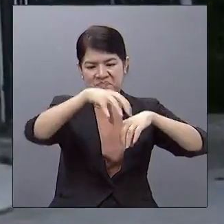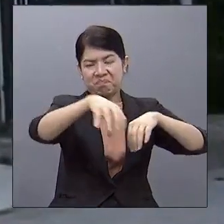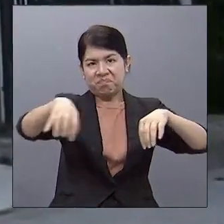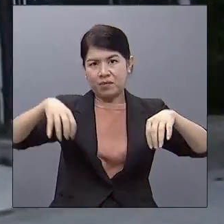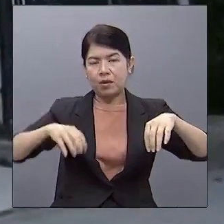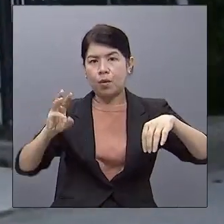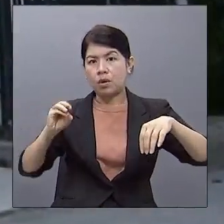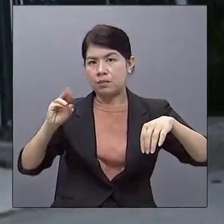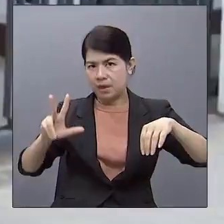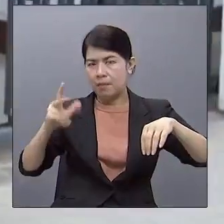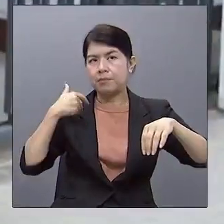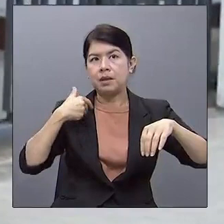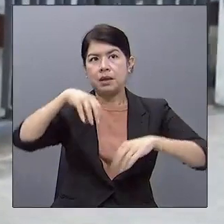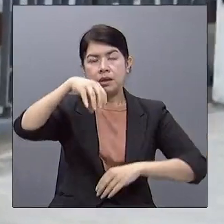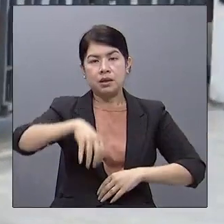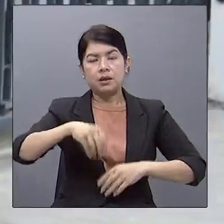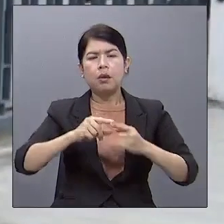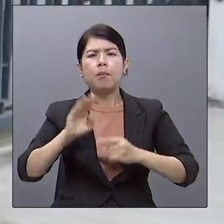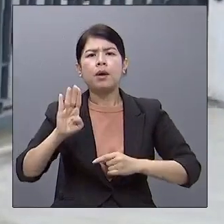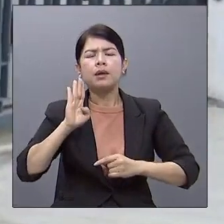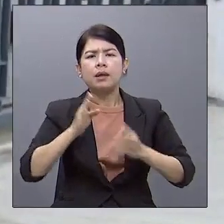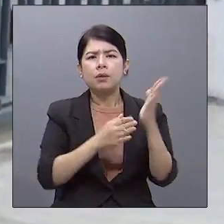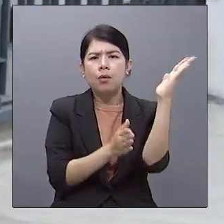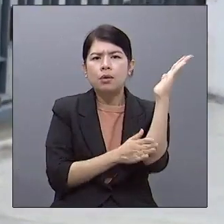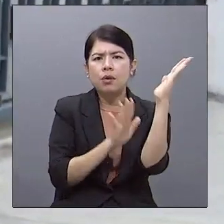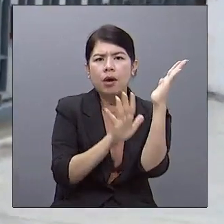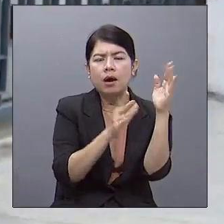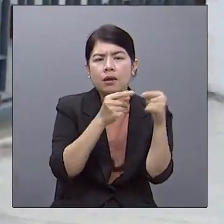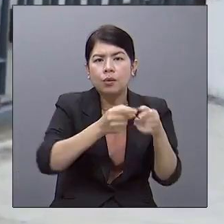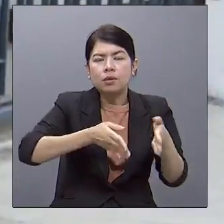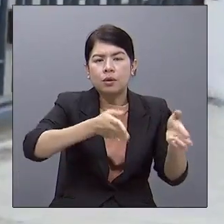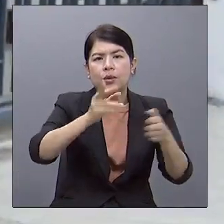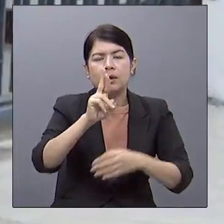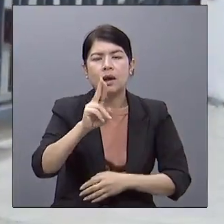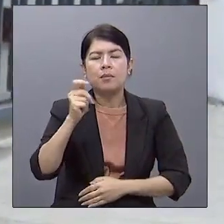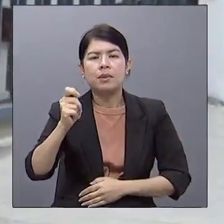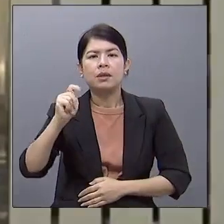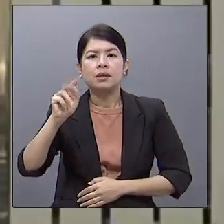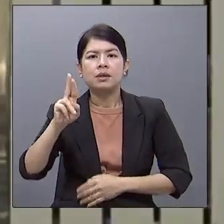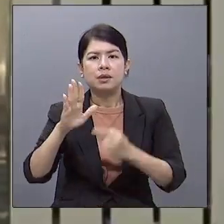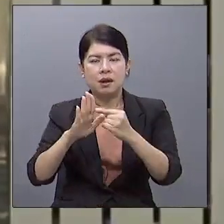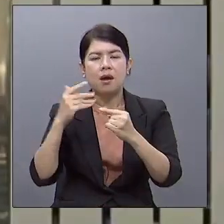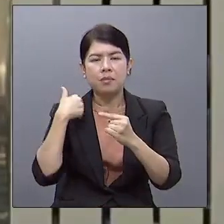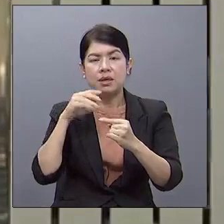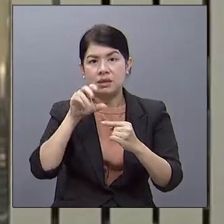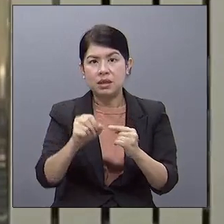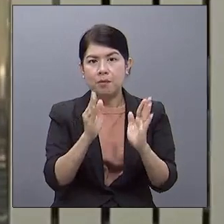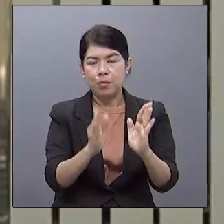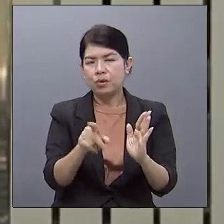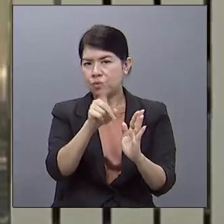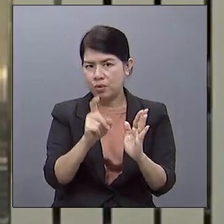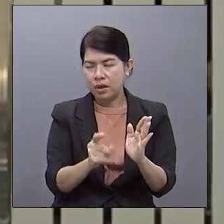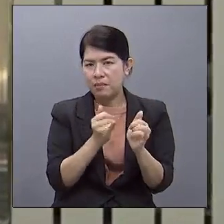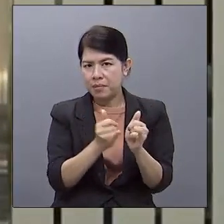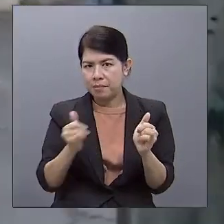อยู่ในซอย 5ถนนรามอินทรานะคะซึ่งปฏิบัติการนี้จับผู้ต้องหาได้ 6คนนำมา